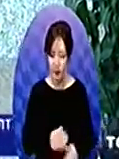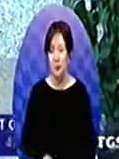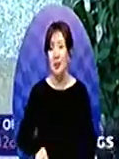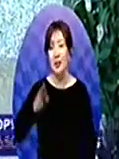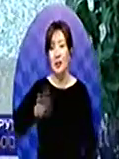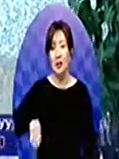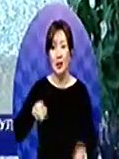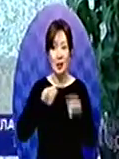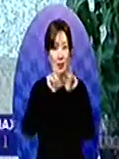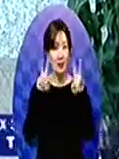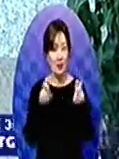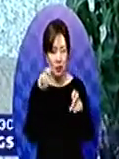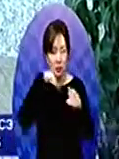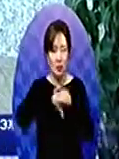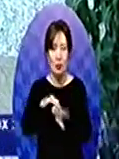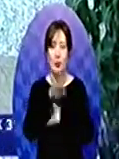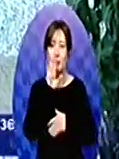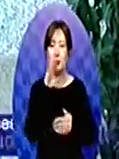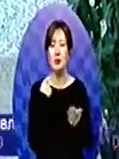сэдвэр рүү шилжих мэйгээр ингээд